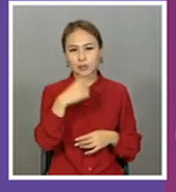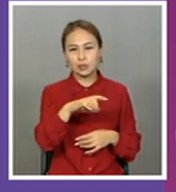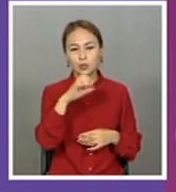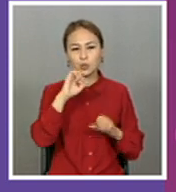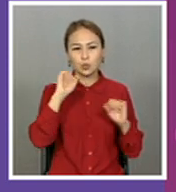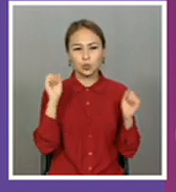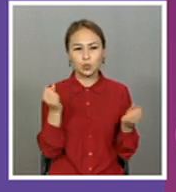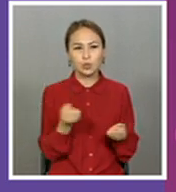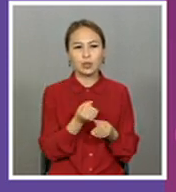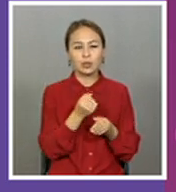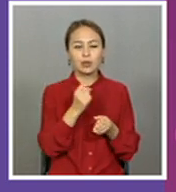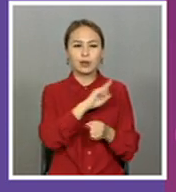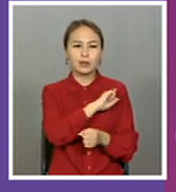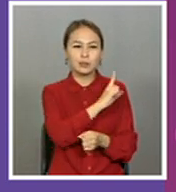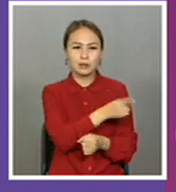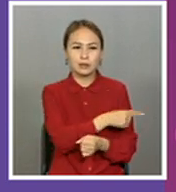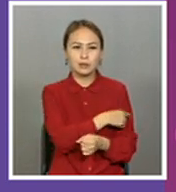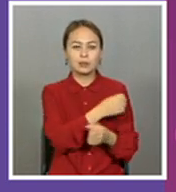кетті.